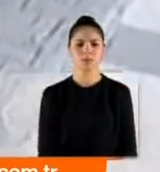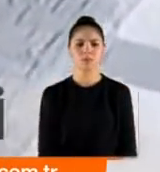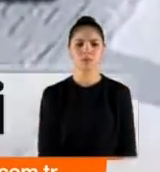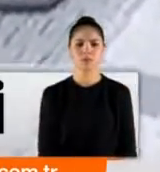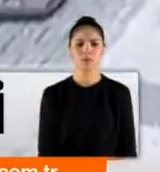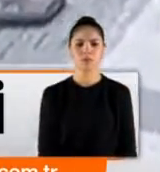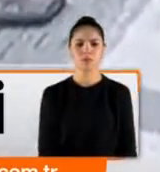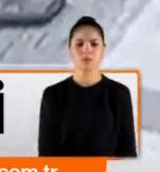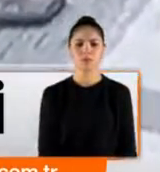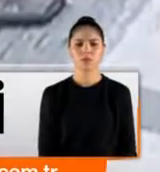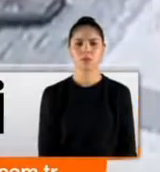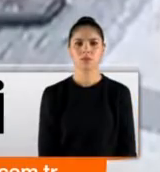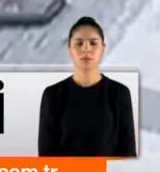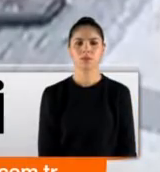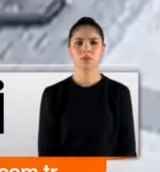ki